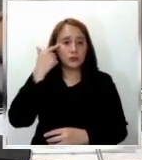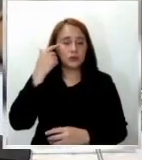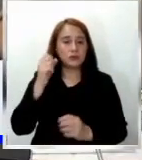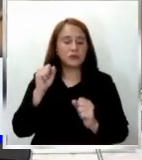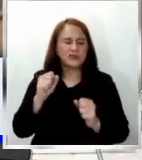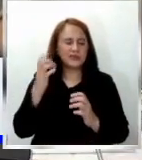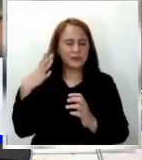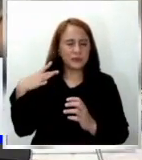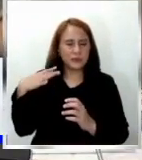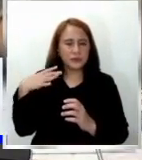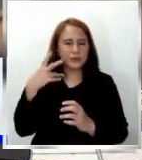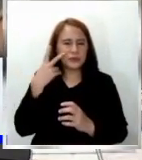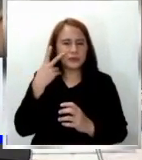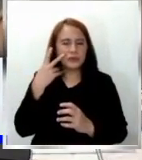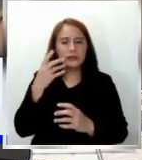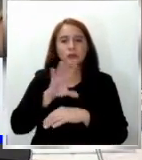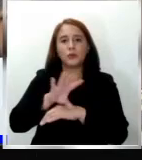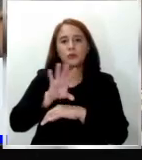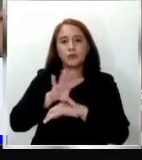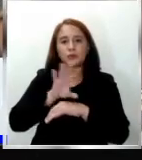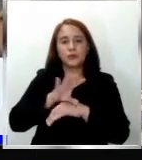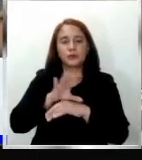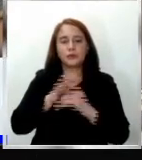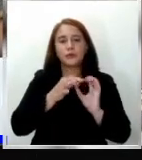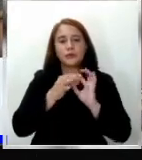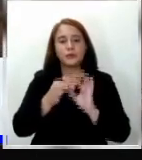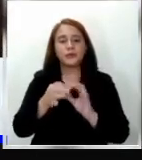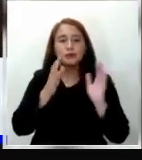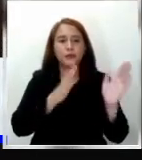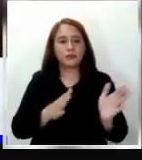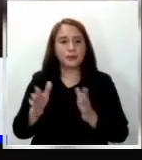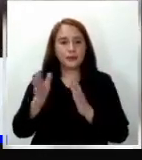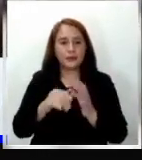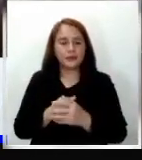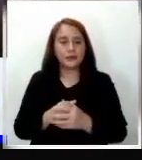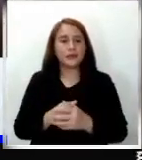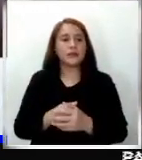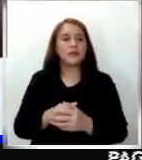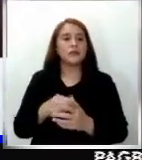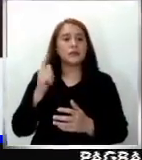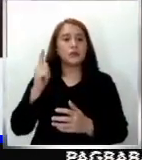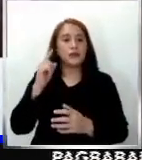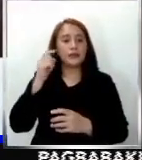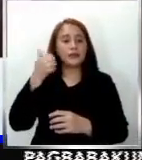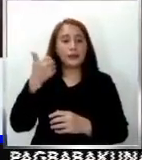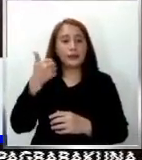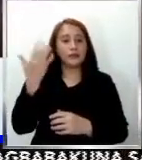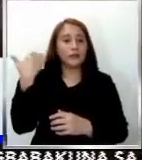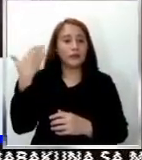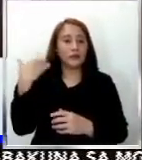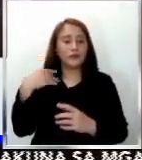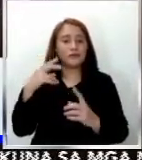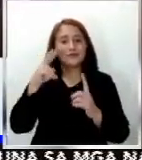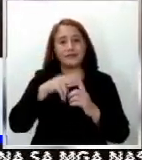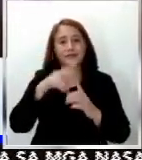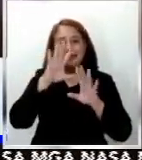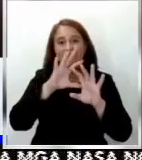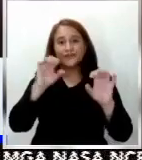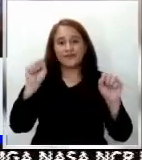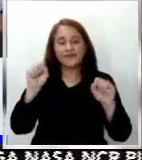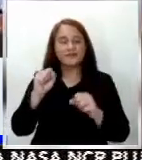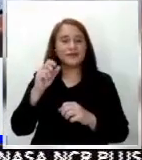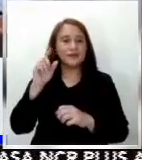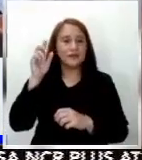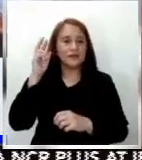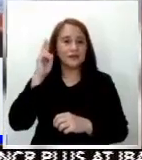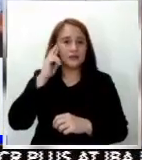at nagkokonsulta na siya kaugnay sa kanyang plano. Taong 2010, nung unang tumakbo bilang presidente si Gordon.